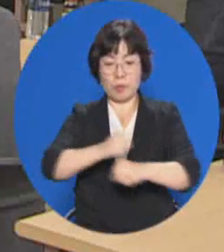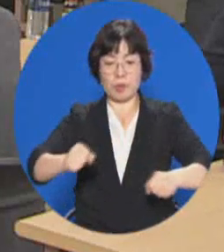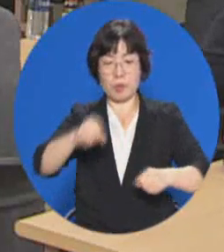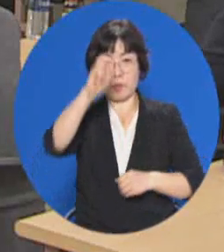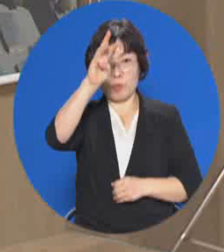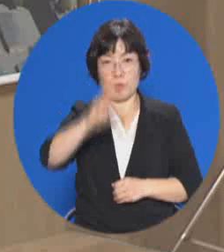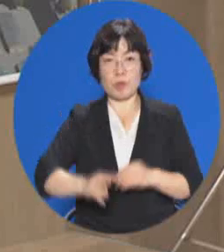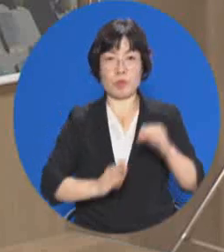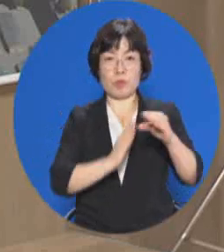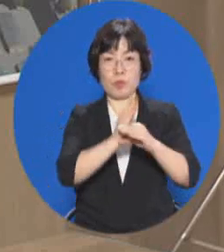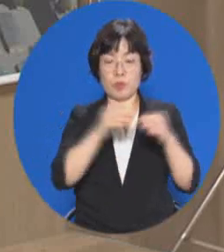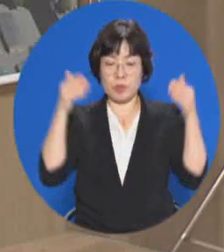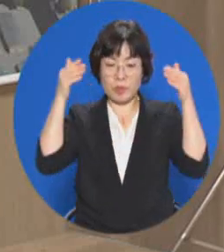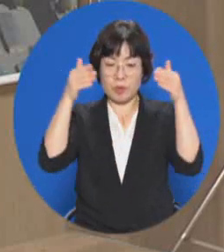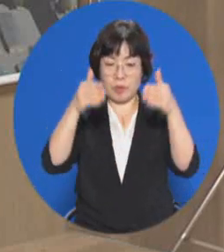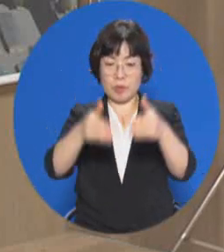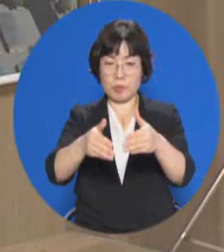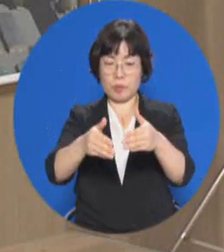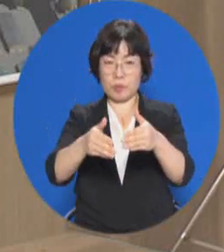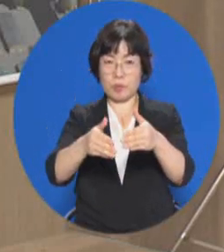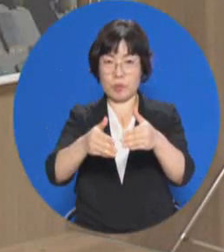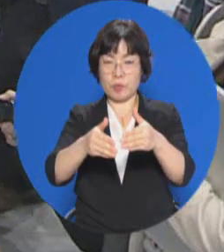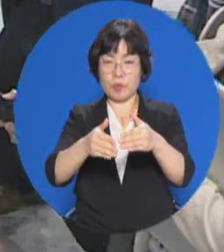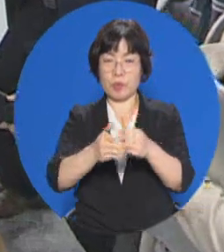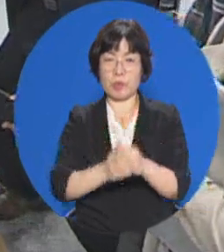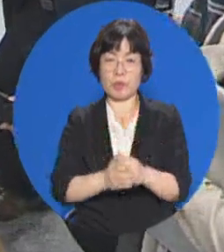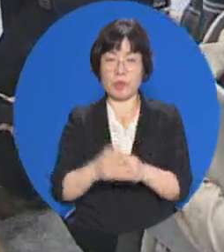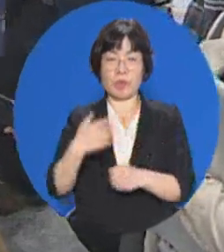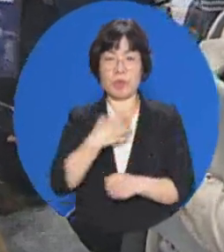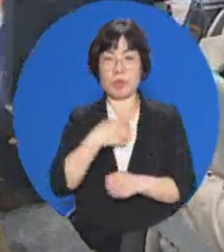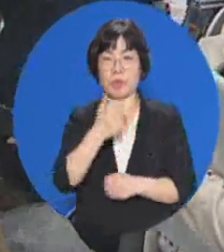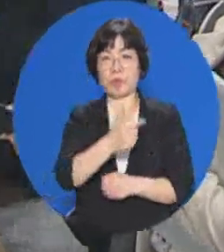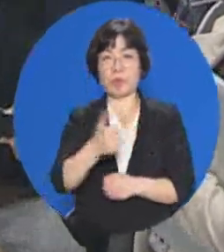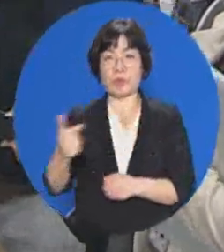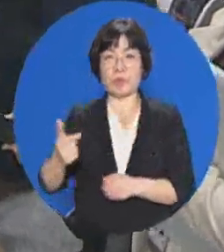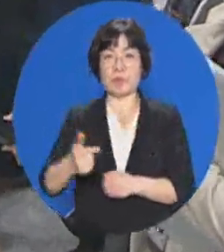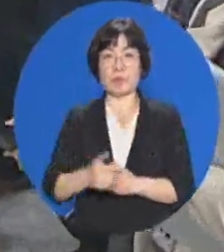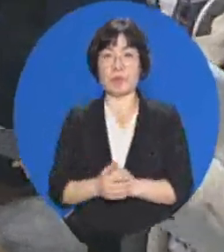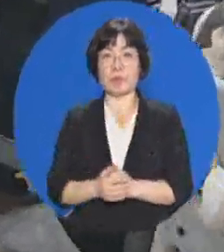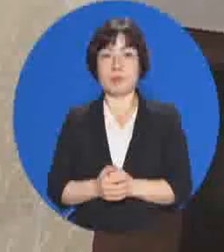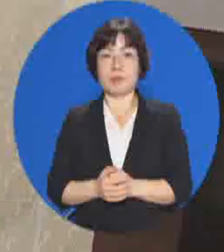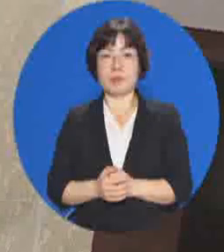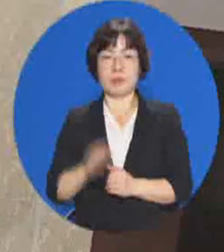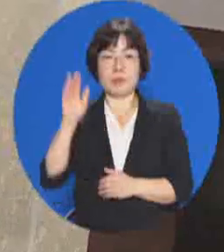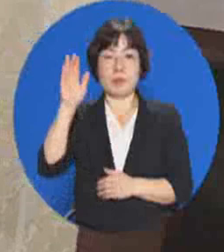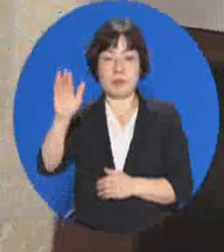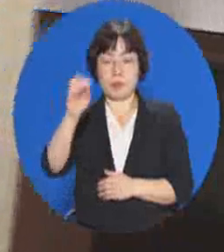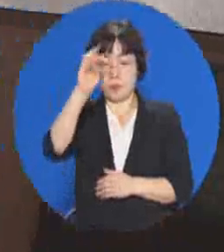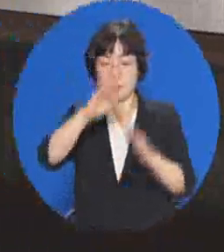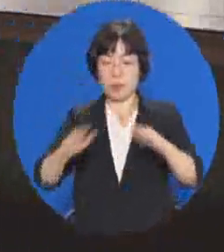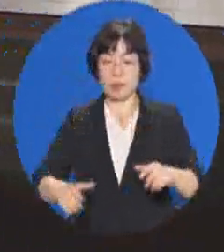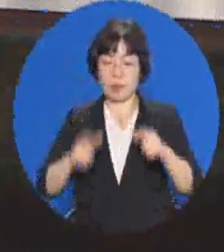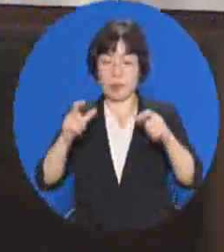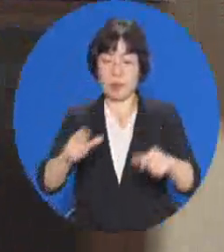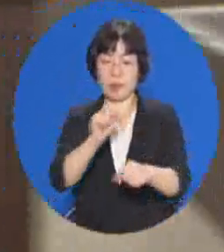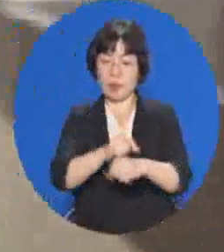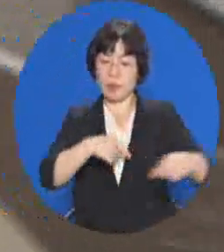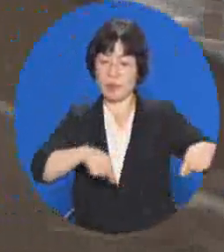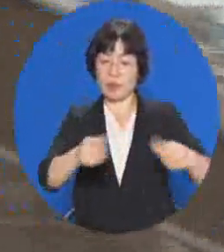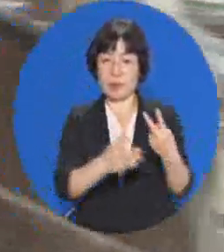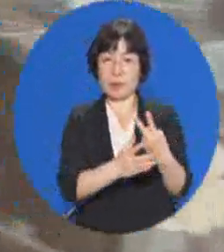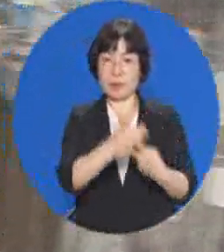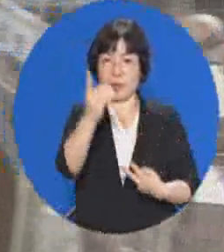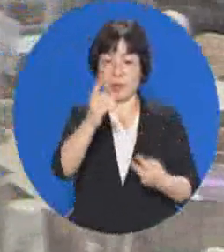광주를 중심으로 한 집중화 현상만 가속할 수 있다는 우려가 여전한 상황. 앞으로 광주 전남의 행정통합 논의